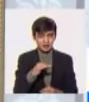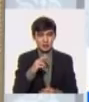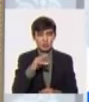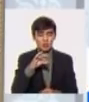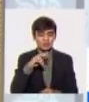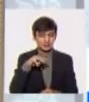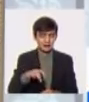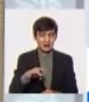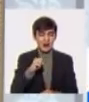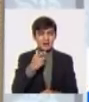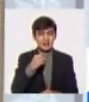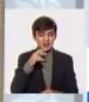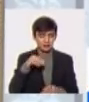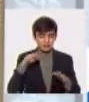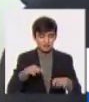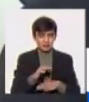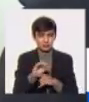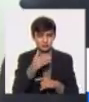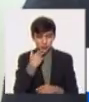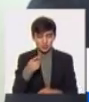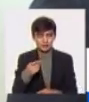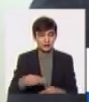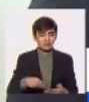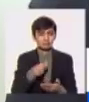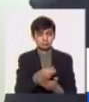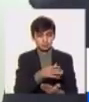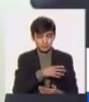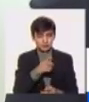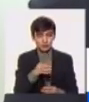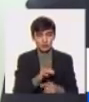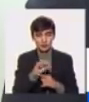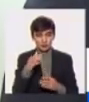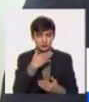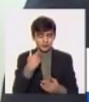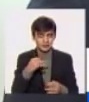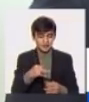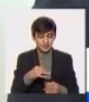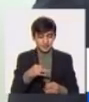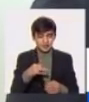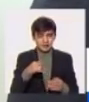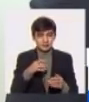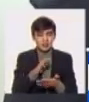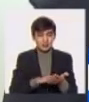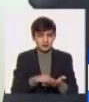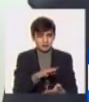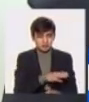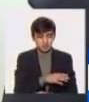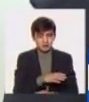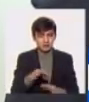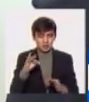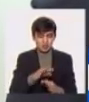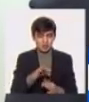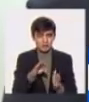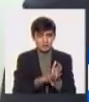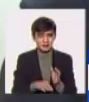Контрагенты, в свою очередь, перечисляли денежные средства в адрес предполагаемых лжепредприятий, которые в дальнейшем были